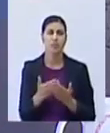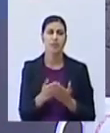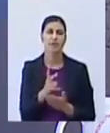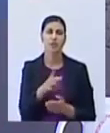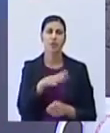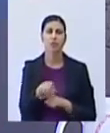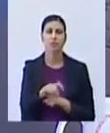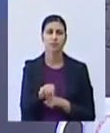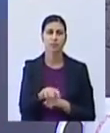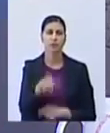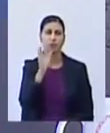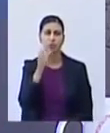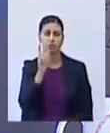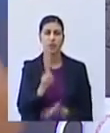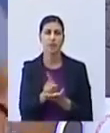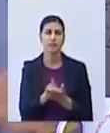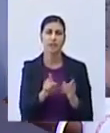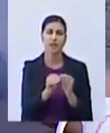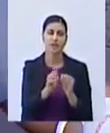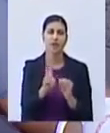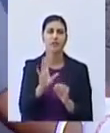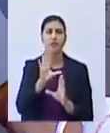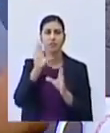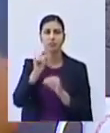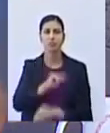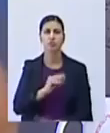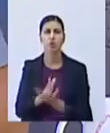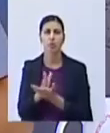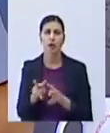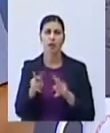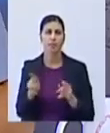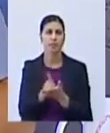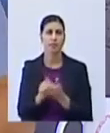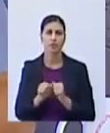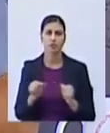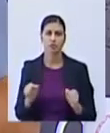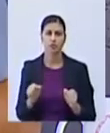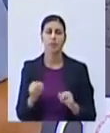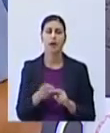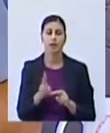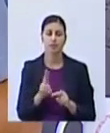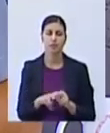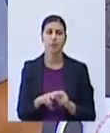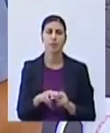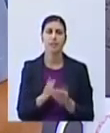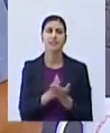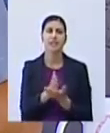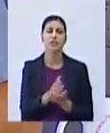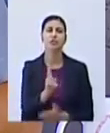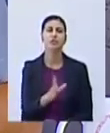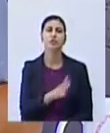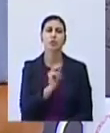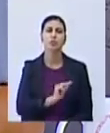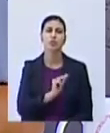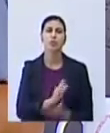ბირჟაზე იდგა და ლიმონაცვალდა, მასაც იგივე პენსია ჰქონდეს და ადამიანს, რომელიც დილნას აღმოდნე მუშაობდა, იმასაც იგივე პენსია ჰქონდეს. ხო? ამის მიხედვით, რა თქმა უნდა, სტაჟის